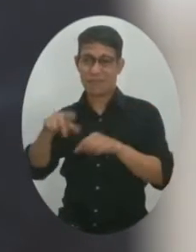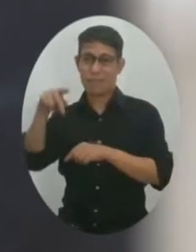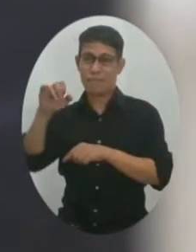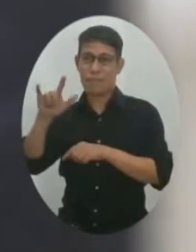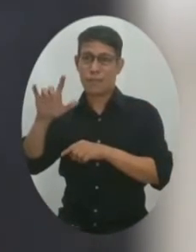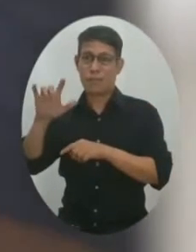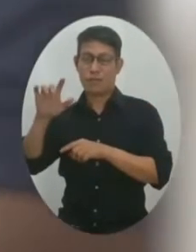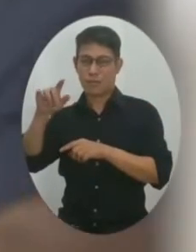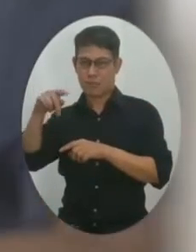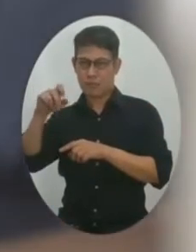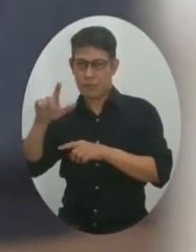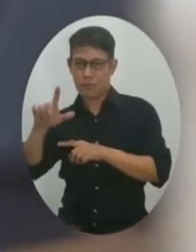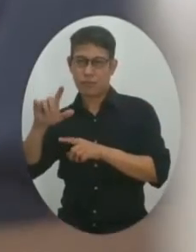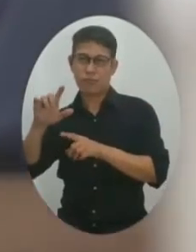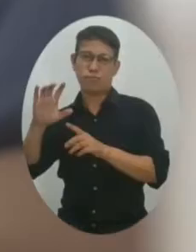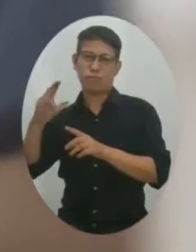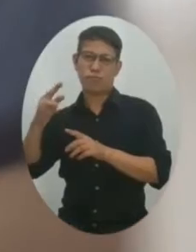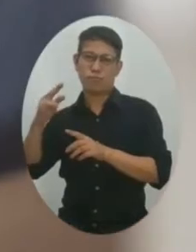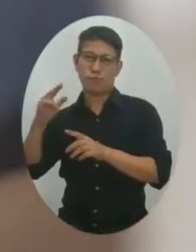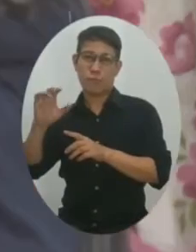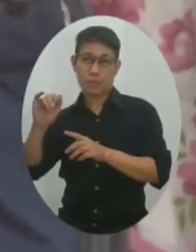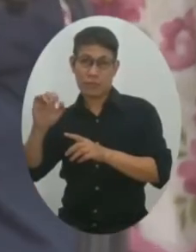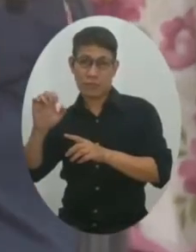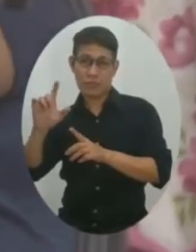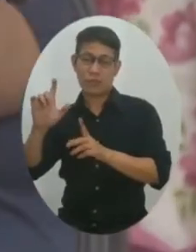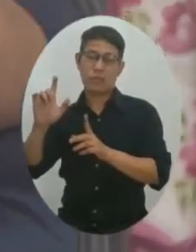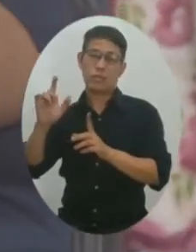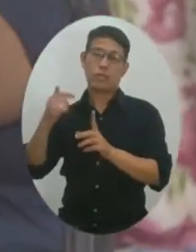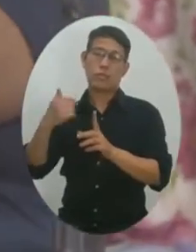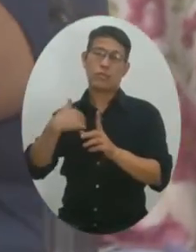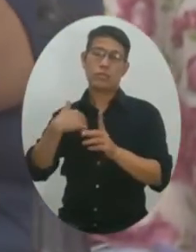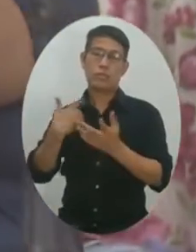Sheena Meringo po ay babae, may anak na po.